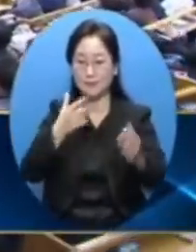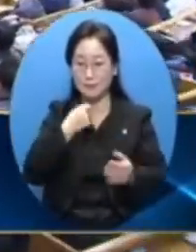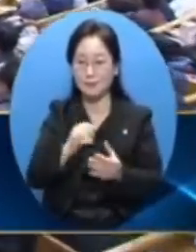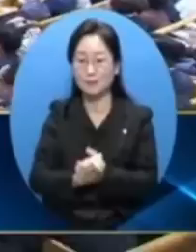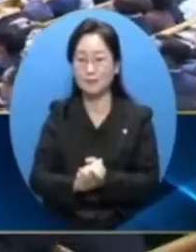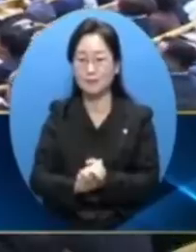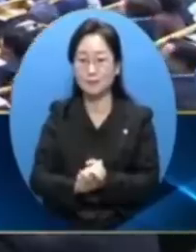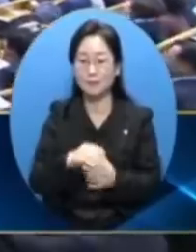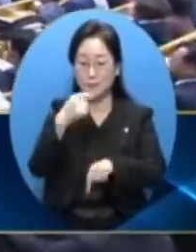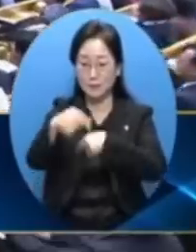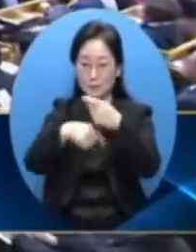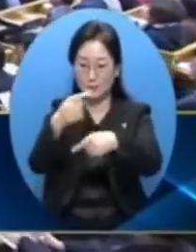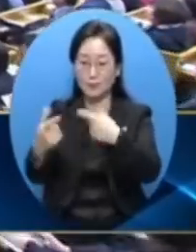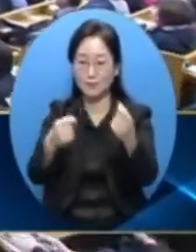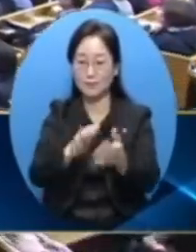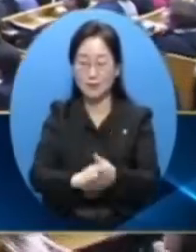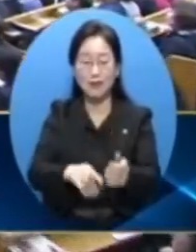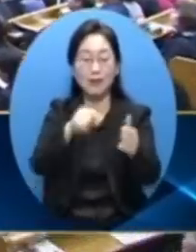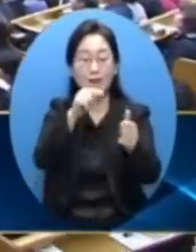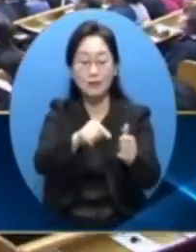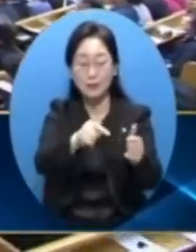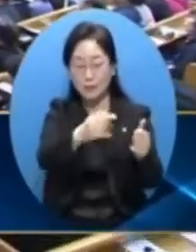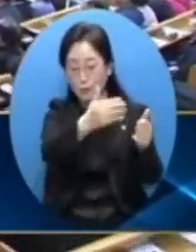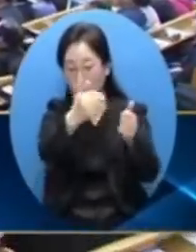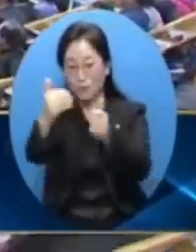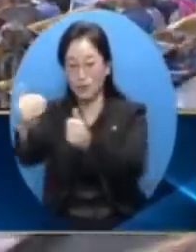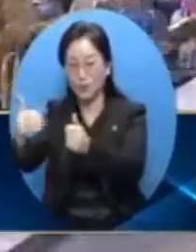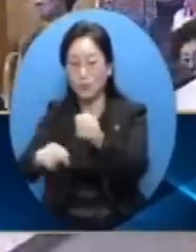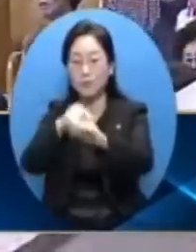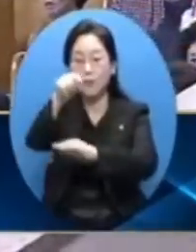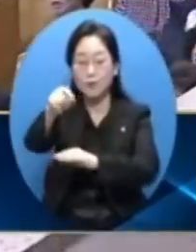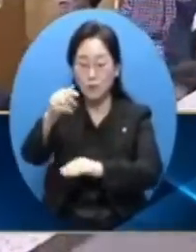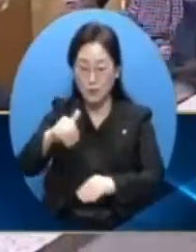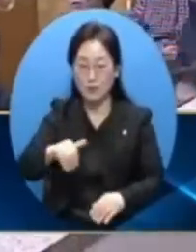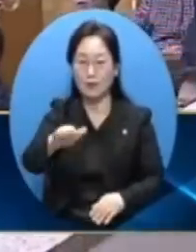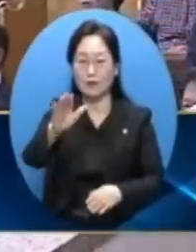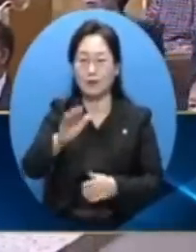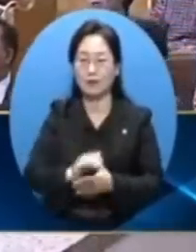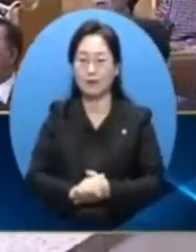원합니다. 제목을 한번 따라해 주시기 바랍니다. 그를 이끌고 밖으로 나가.